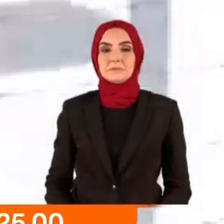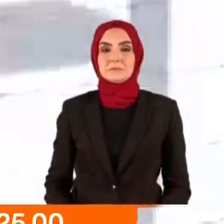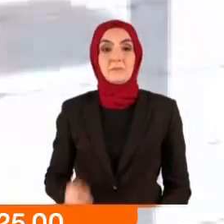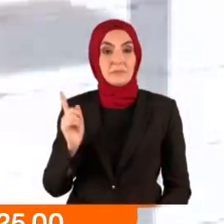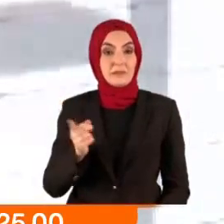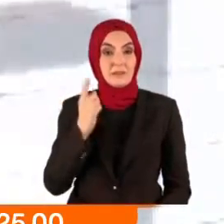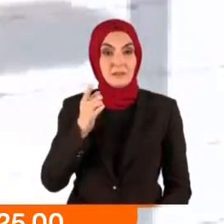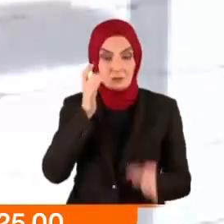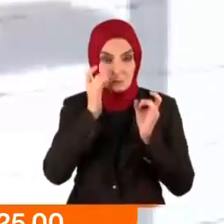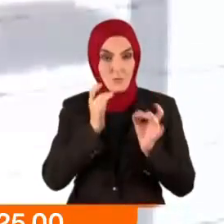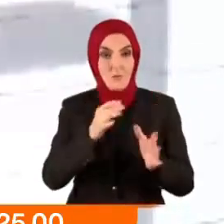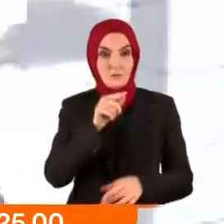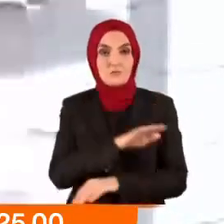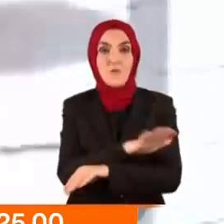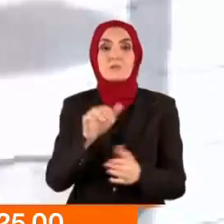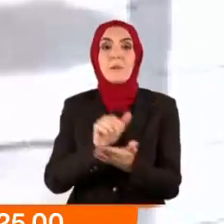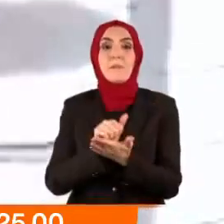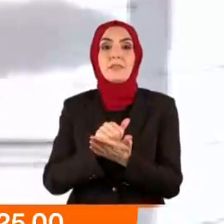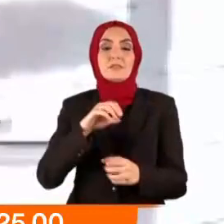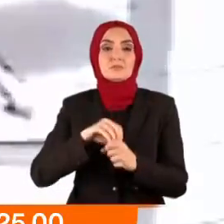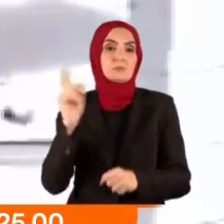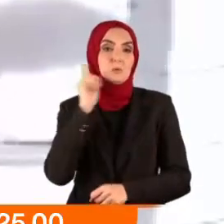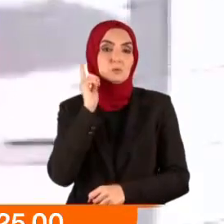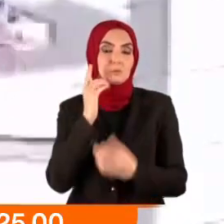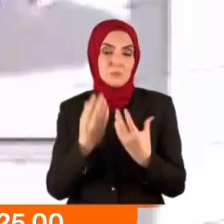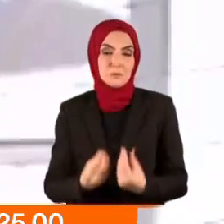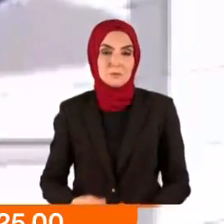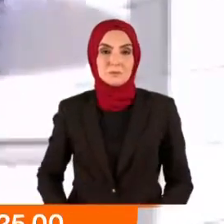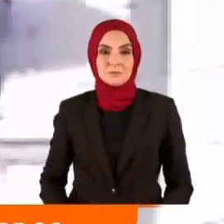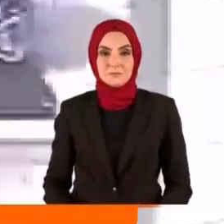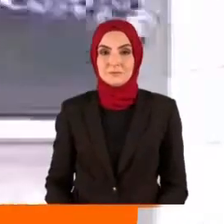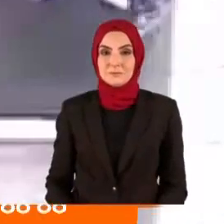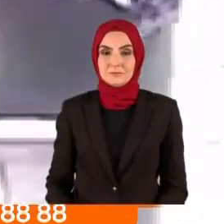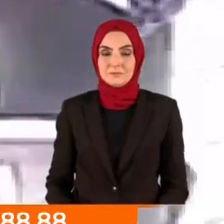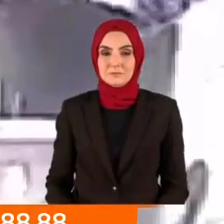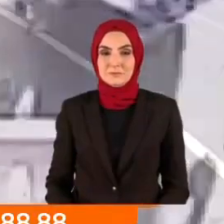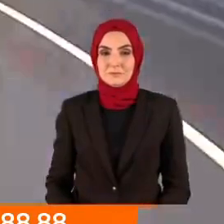İlginç görüntü sosyal medyada çok konuşulanlar listesinde.